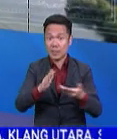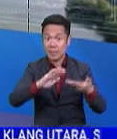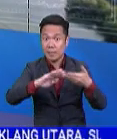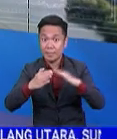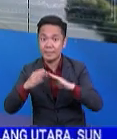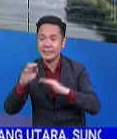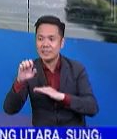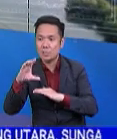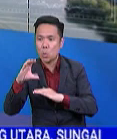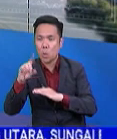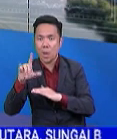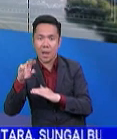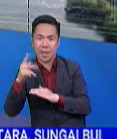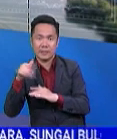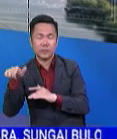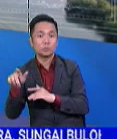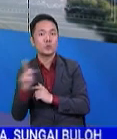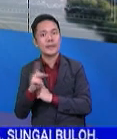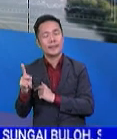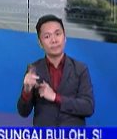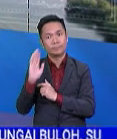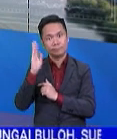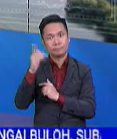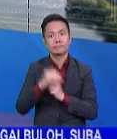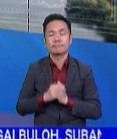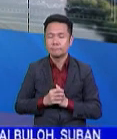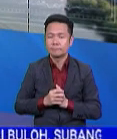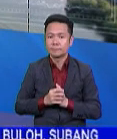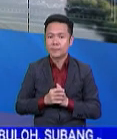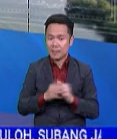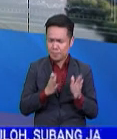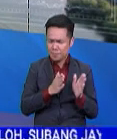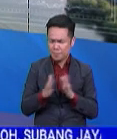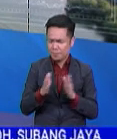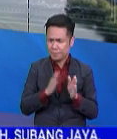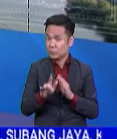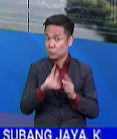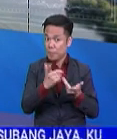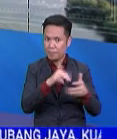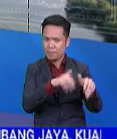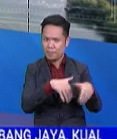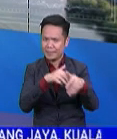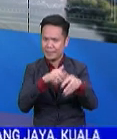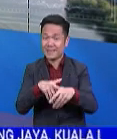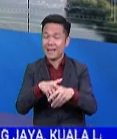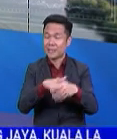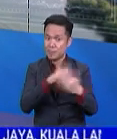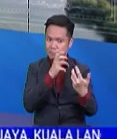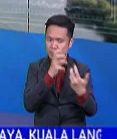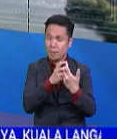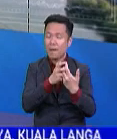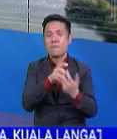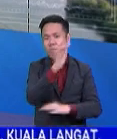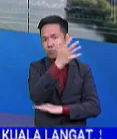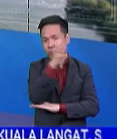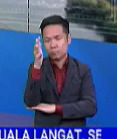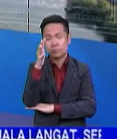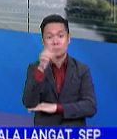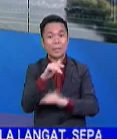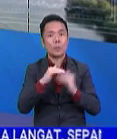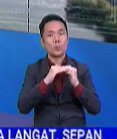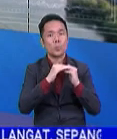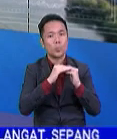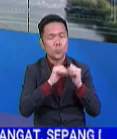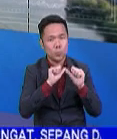zonic lengket Kinabalu mengambil peluang langsung menerusi activity pertanian mampan dan pelancongan berasaskan